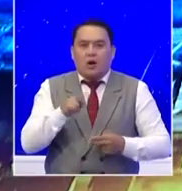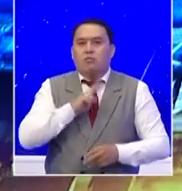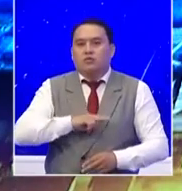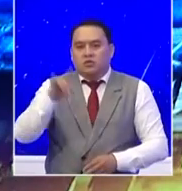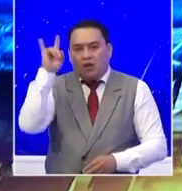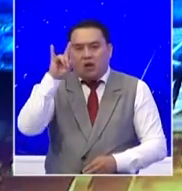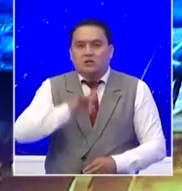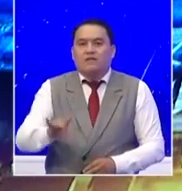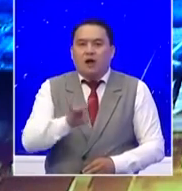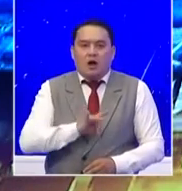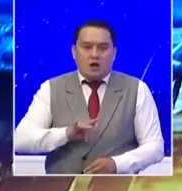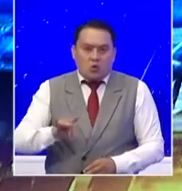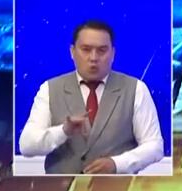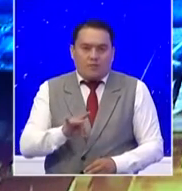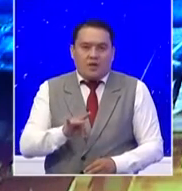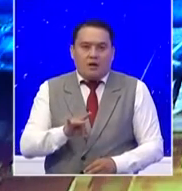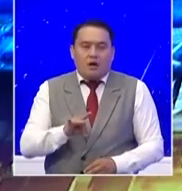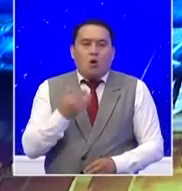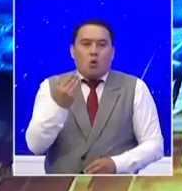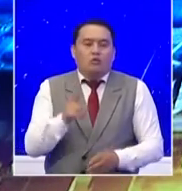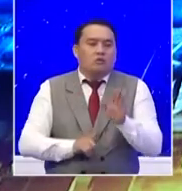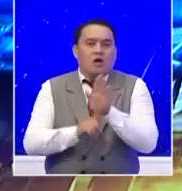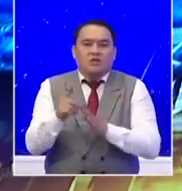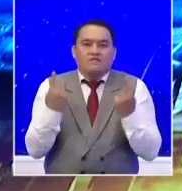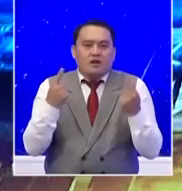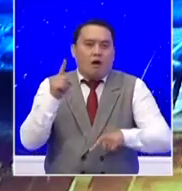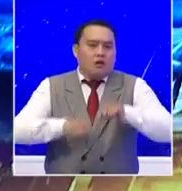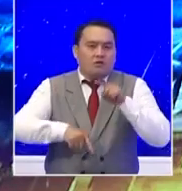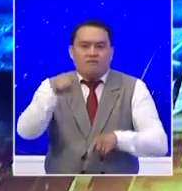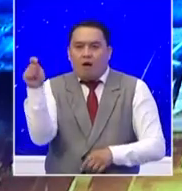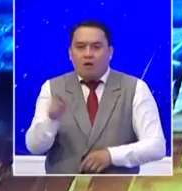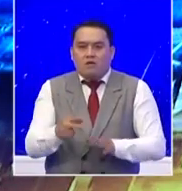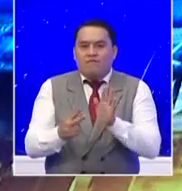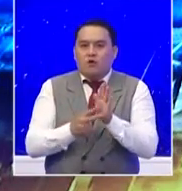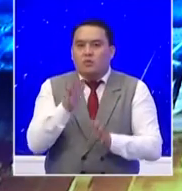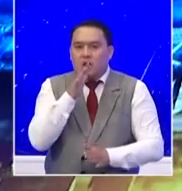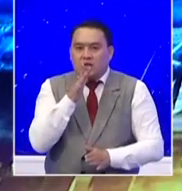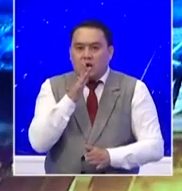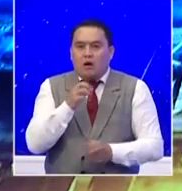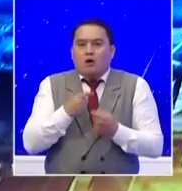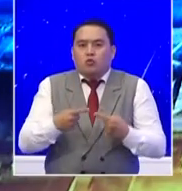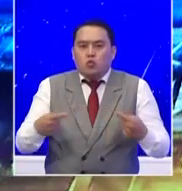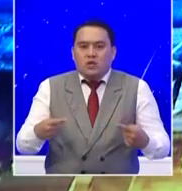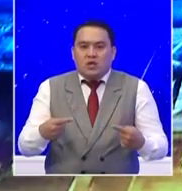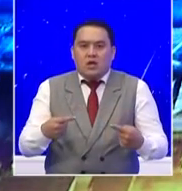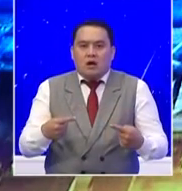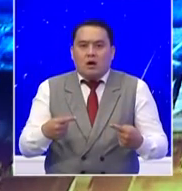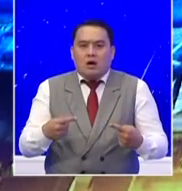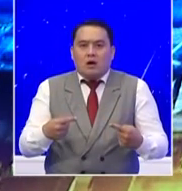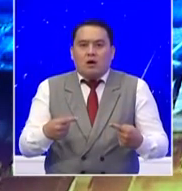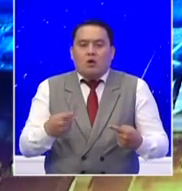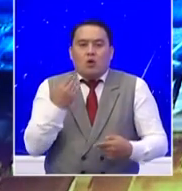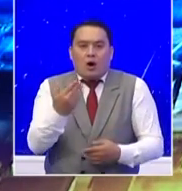из Сарканского района Зоя Стешенко. Когда началась Великая Отечественная, ей было всего 8 лет. Но, как и многие другие, лишившись